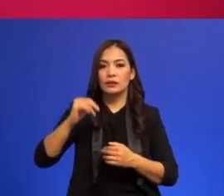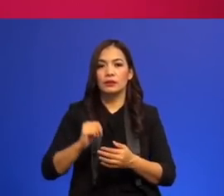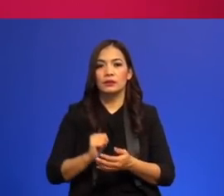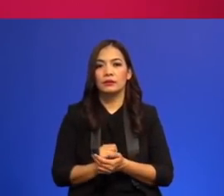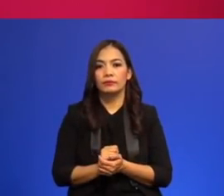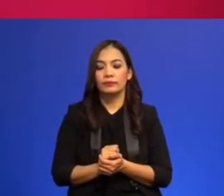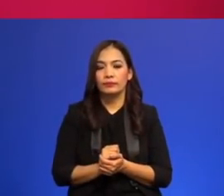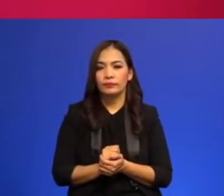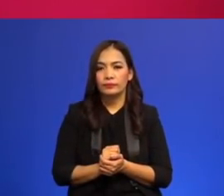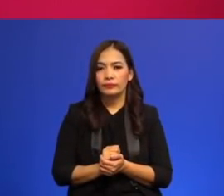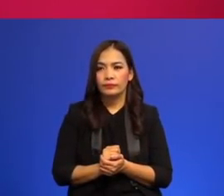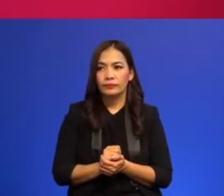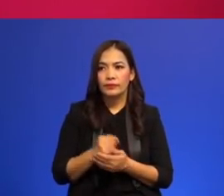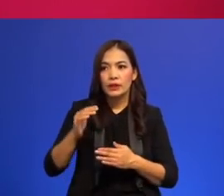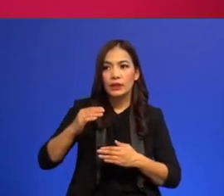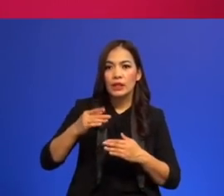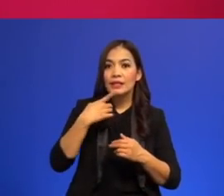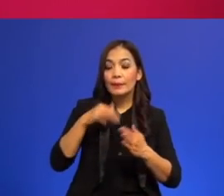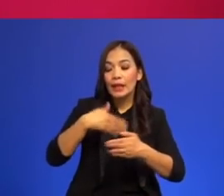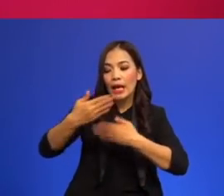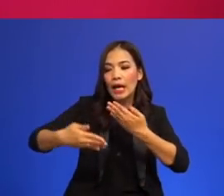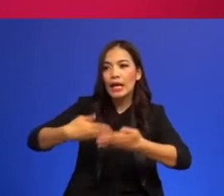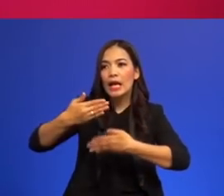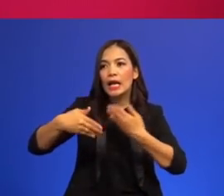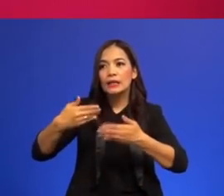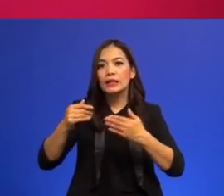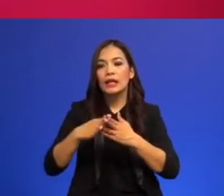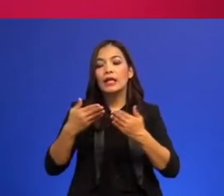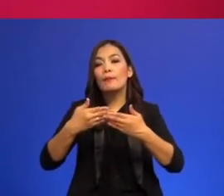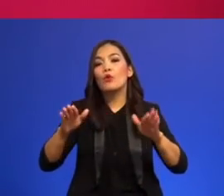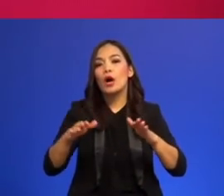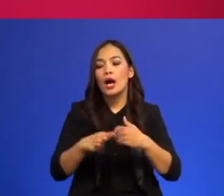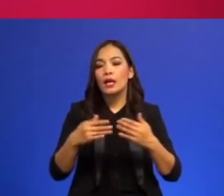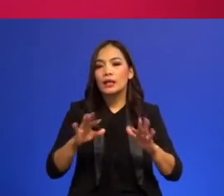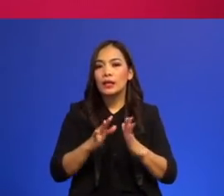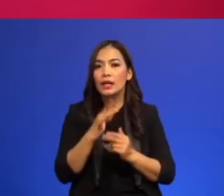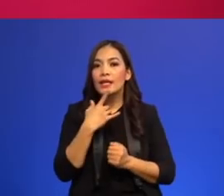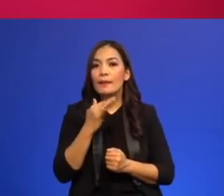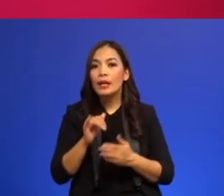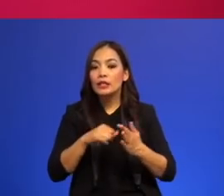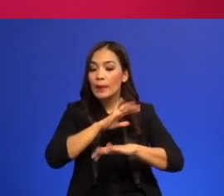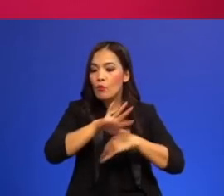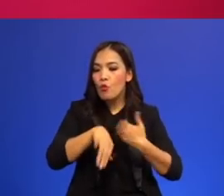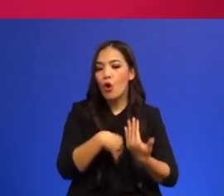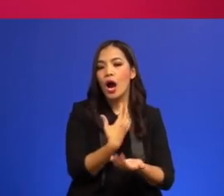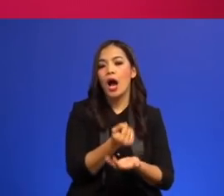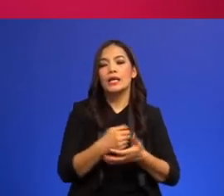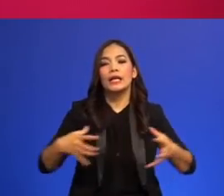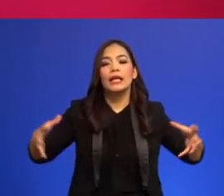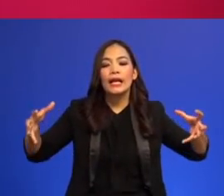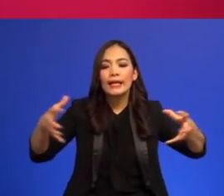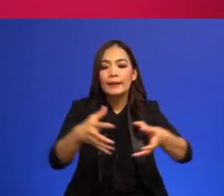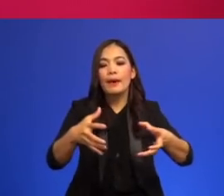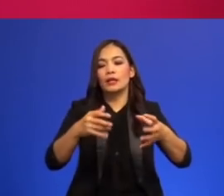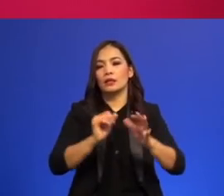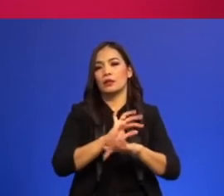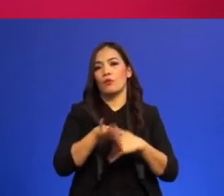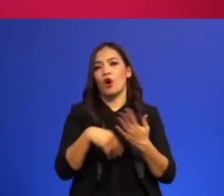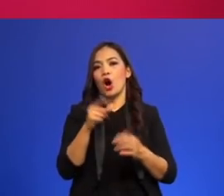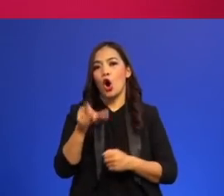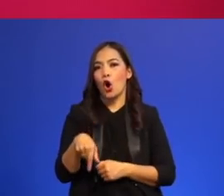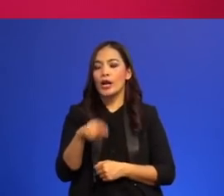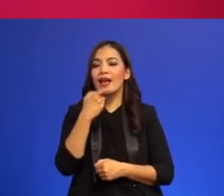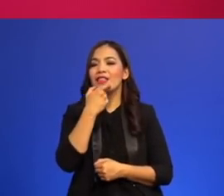The open-faced sandwich generation ini menyangkut siapapun yang terlibat dalam menanggung kehidupan orang lanjut